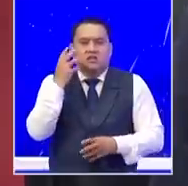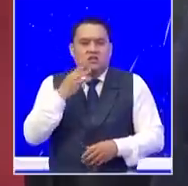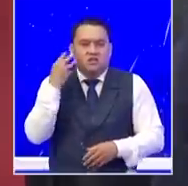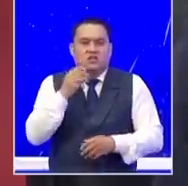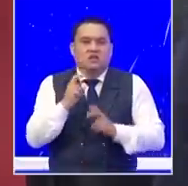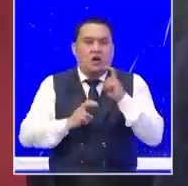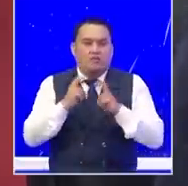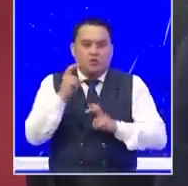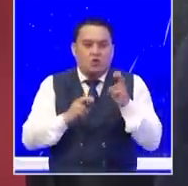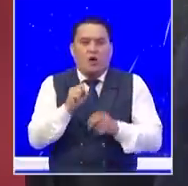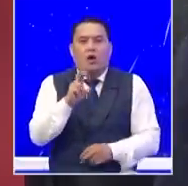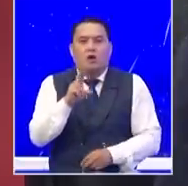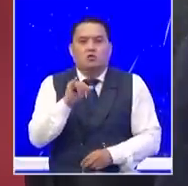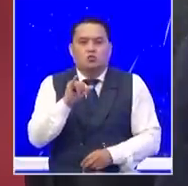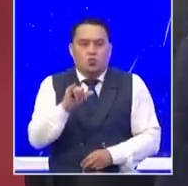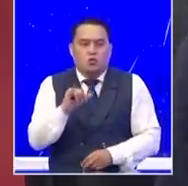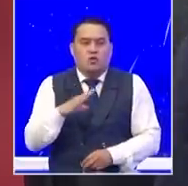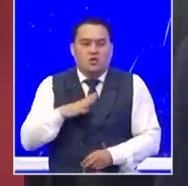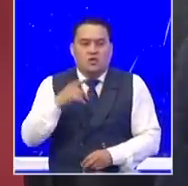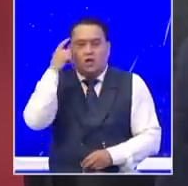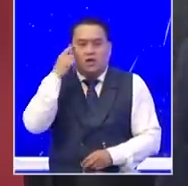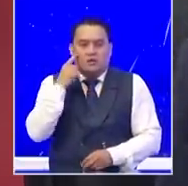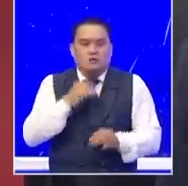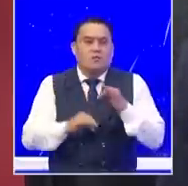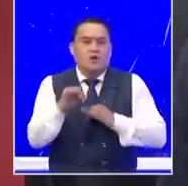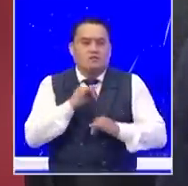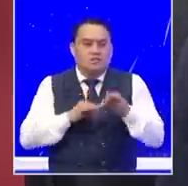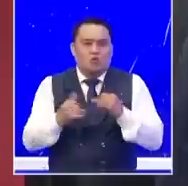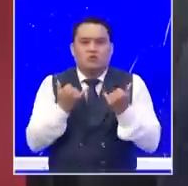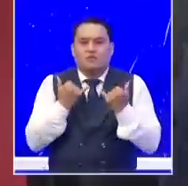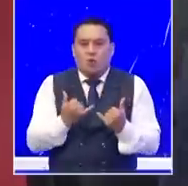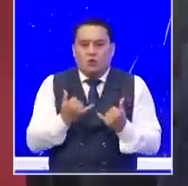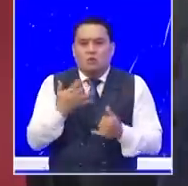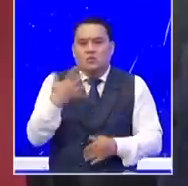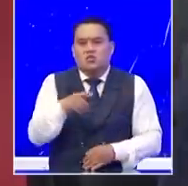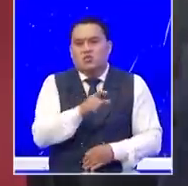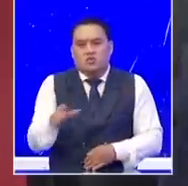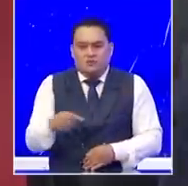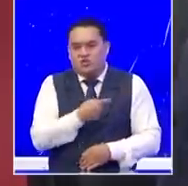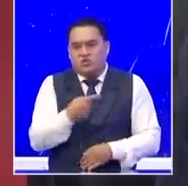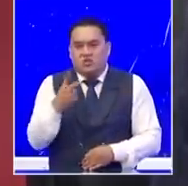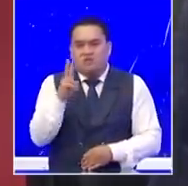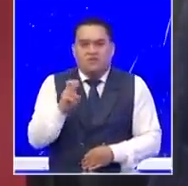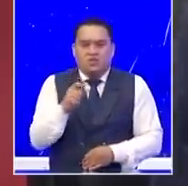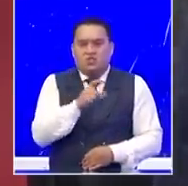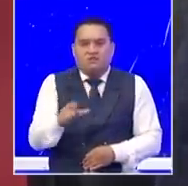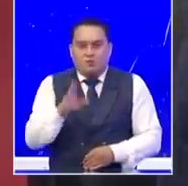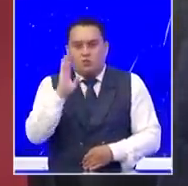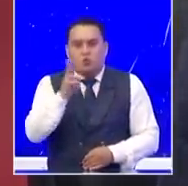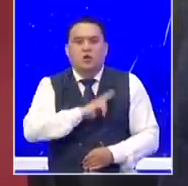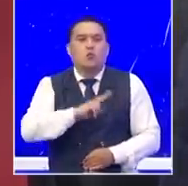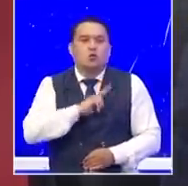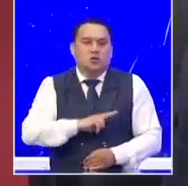проехали Аксузский совзавод с ИТРМ, переговорили. Сегодняшний день 50 человек, в течение месяца 200 человек будут работать